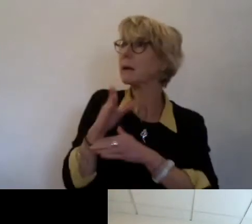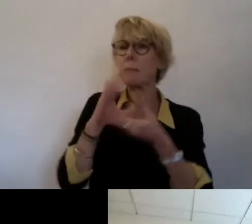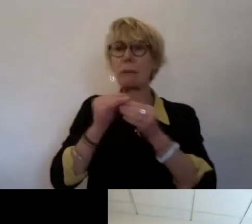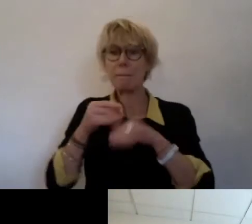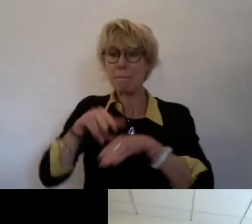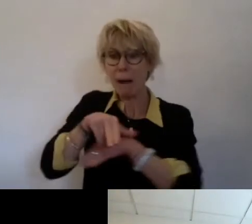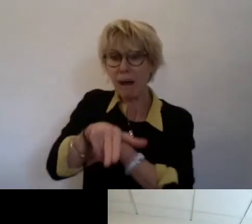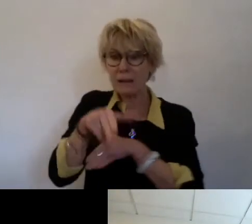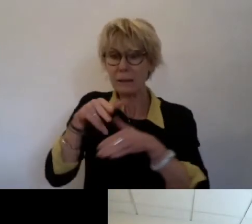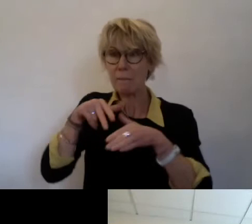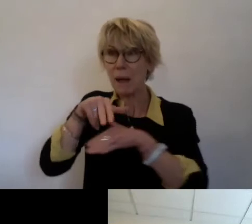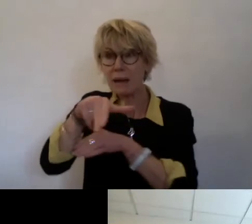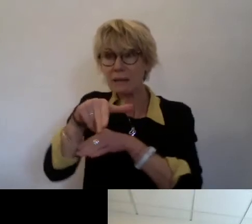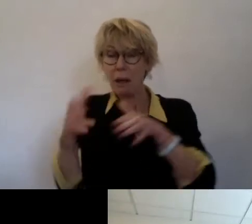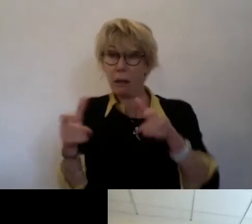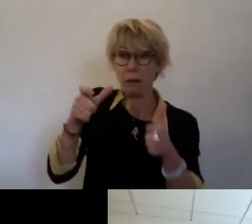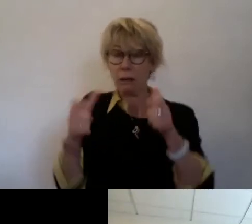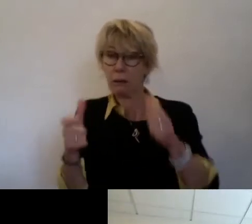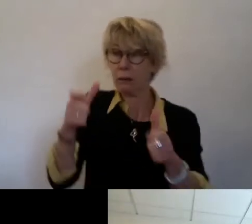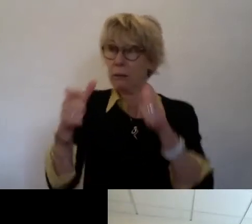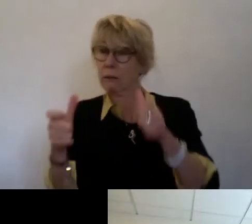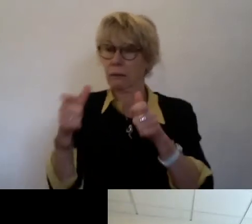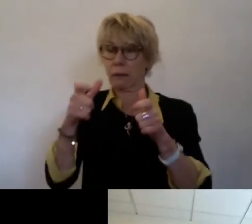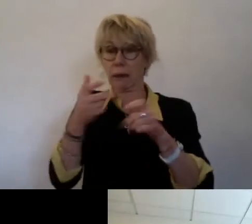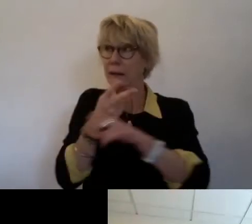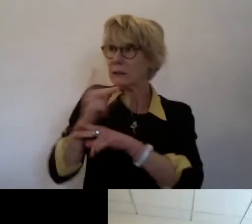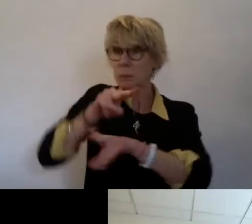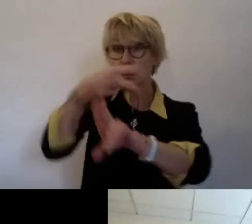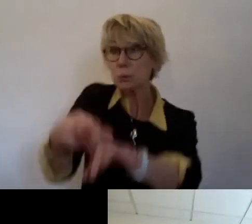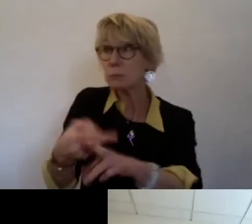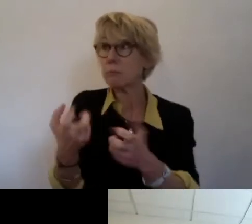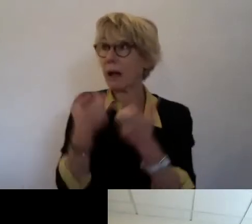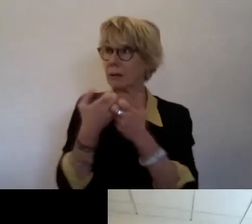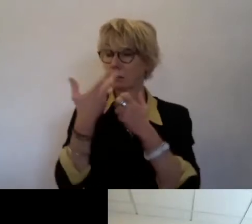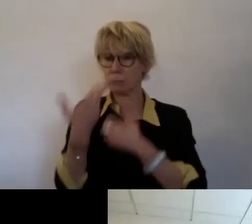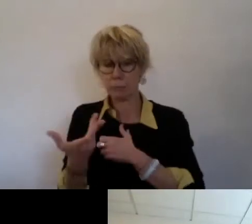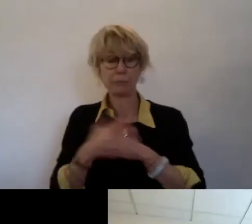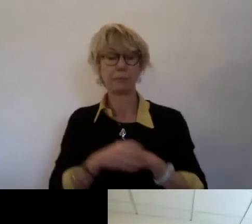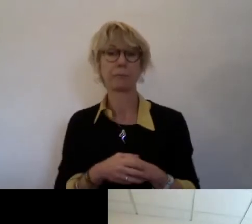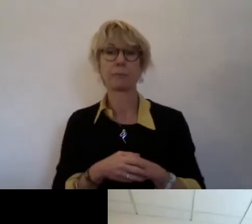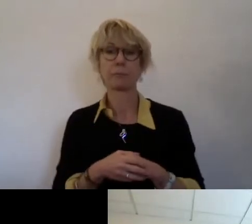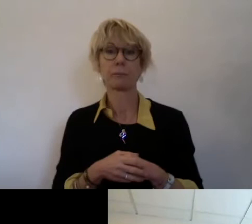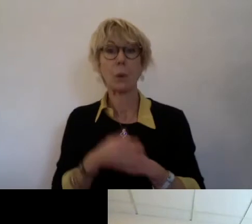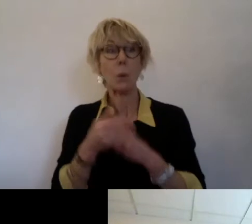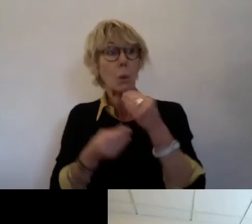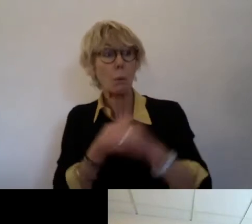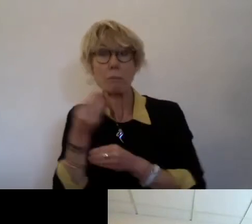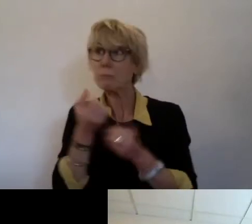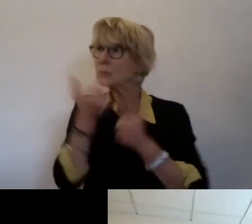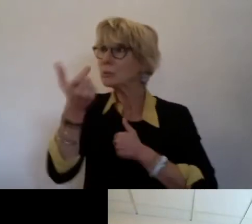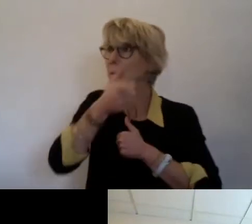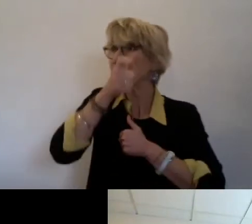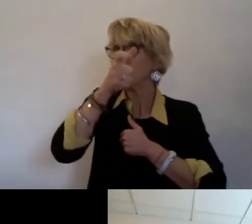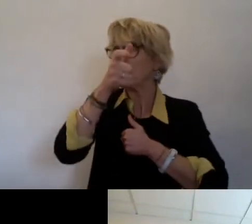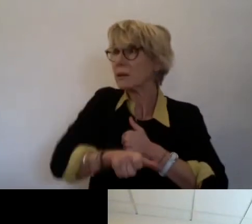des augmentations du risque de chute et de chute, et des gens qui sont, pour certains, devenus grabataires du fait